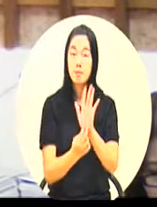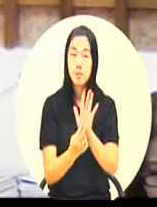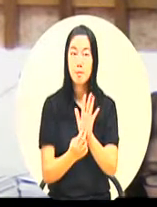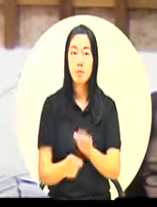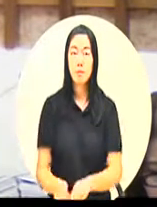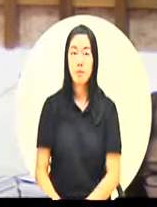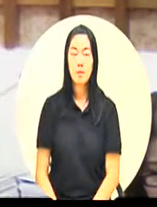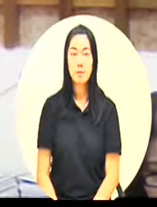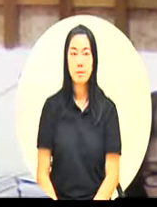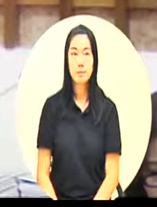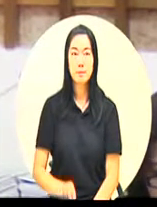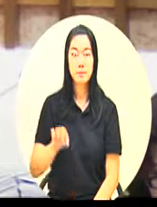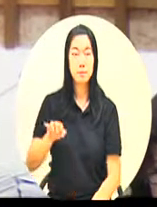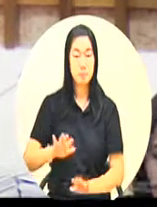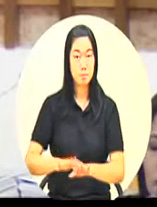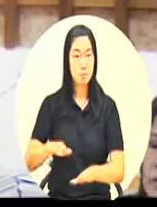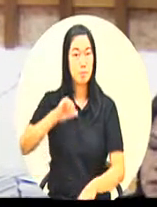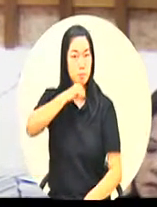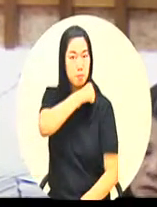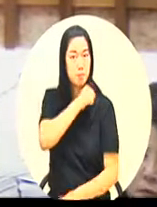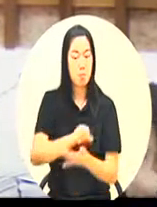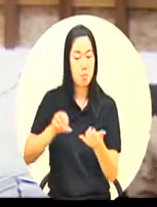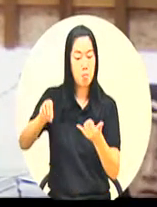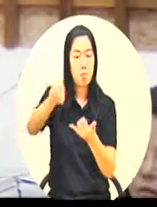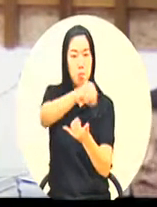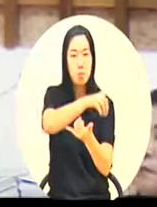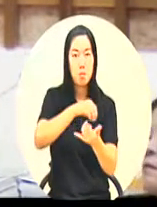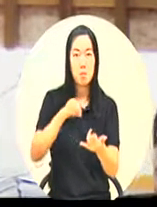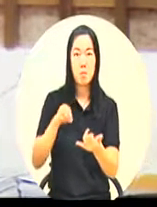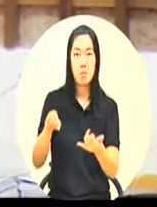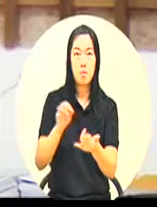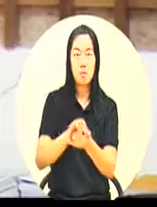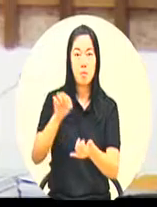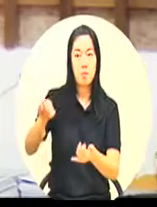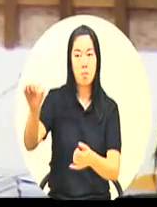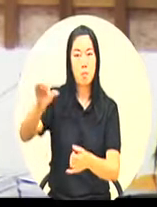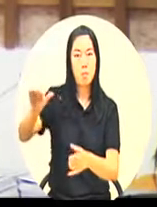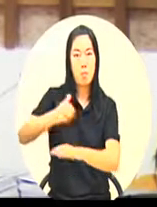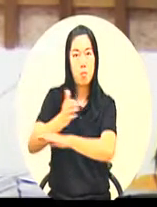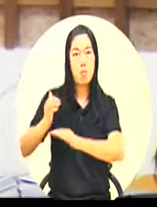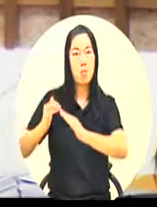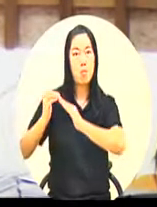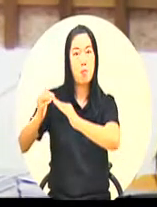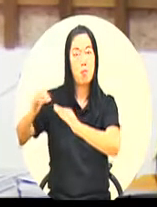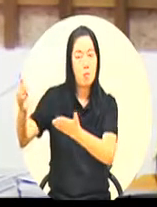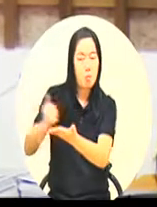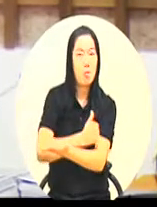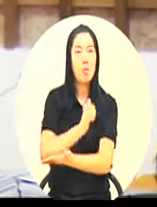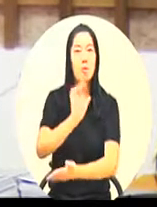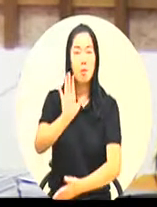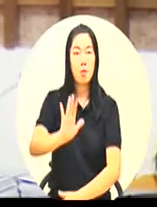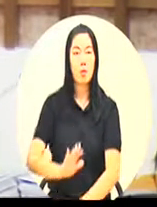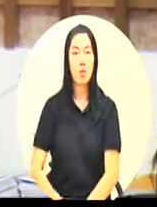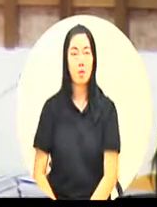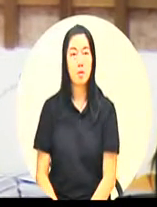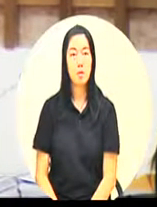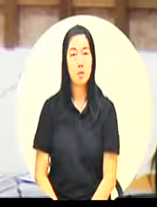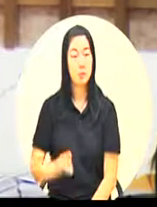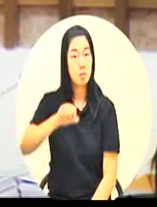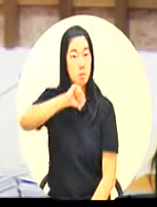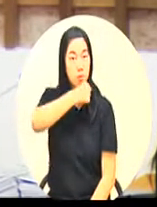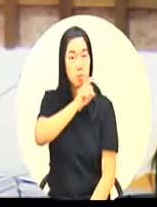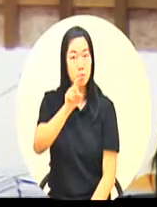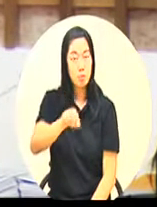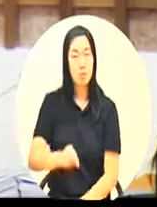在在台湾各地已经都有这五个县市的食品进来了，表示我们台湾现在的这个